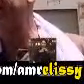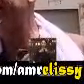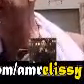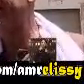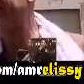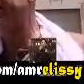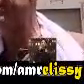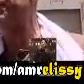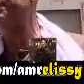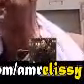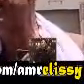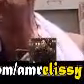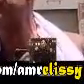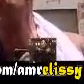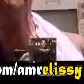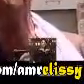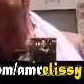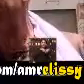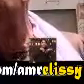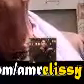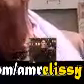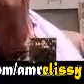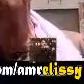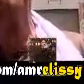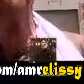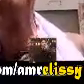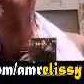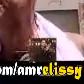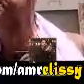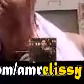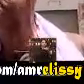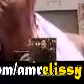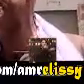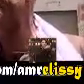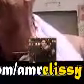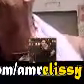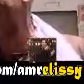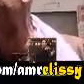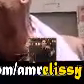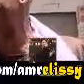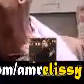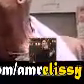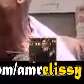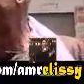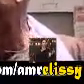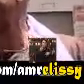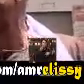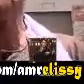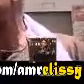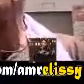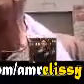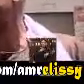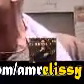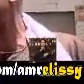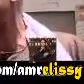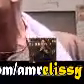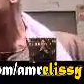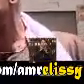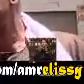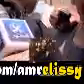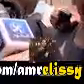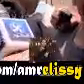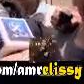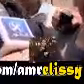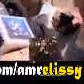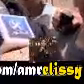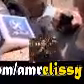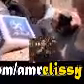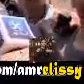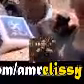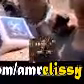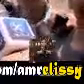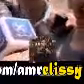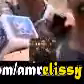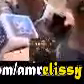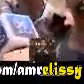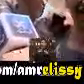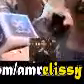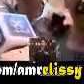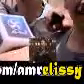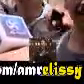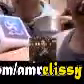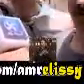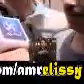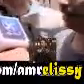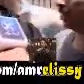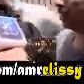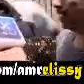عيش لازق، الدقيق بيتباع قدامنا علني، العربيات بتشيله واحنا قاعدين ما احناش قادرين نتكلم. ما بيدوناش عيش